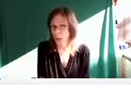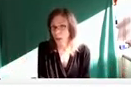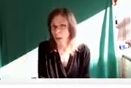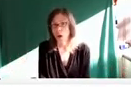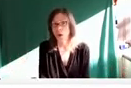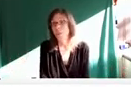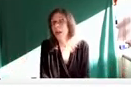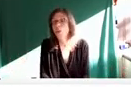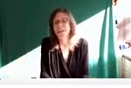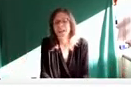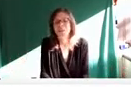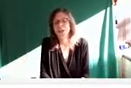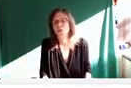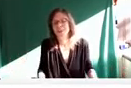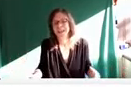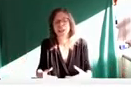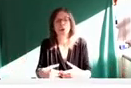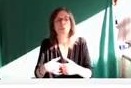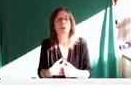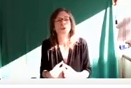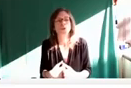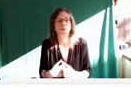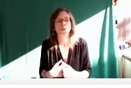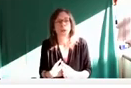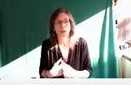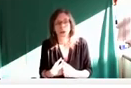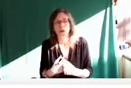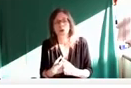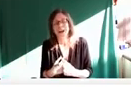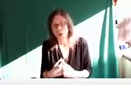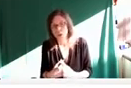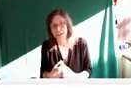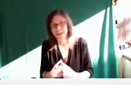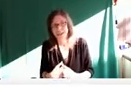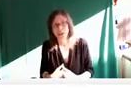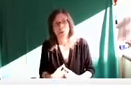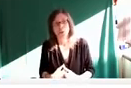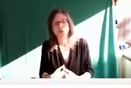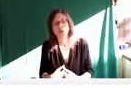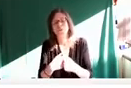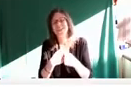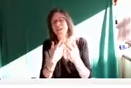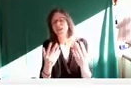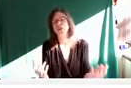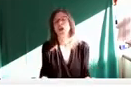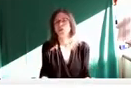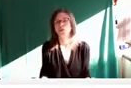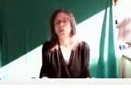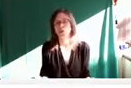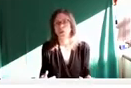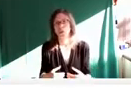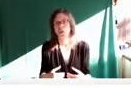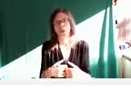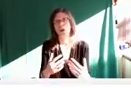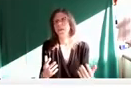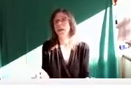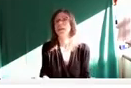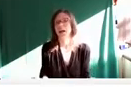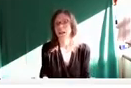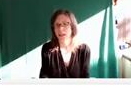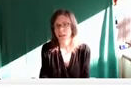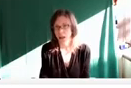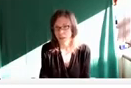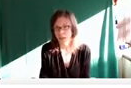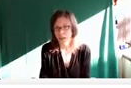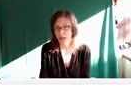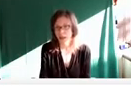mêmes. Mais au Québec, je vous dirais qu'il n'y a pas de... À ce stade-ci, il n'y a pas de, d'exigence